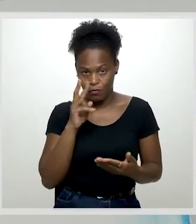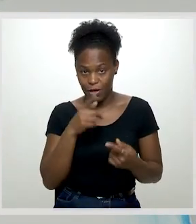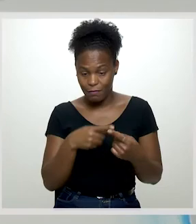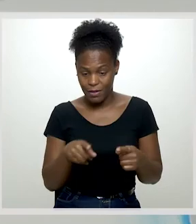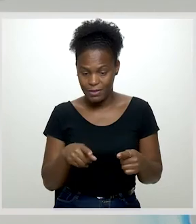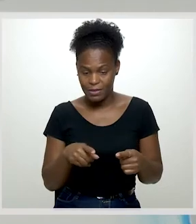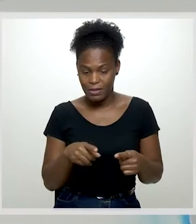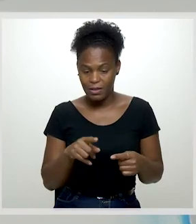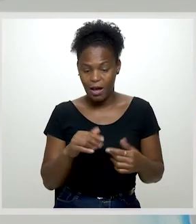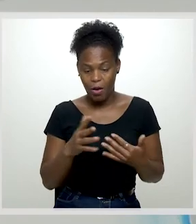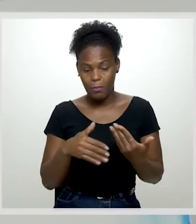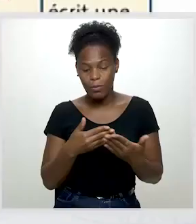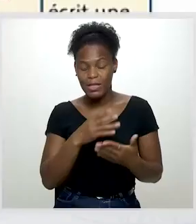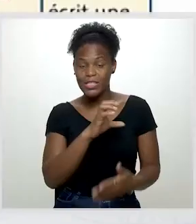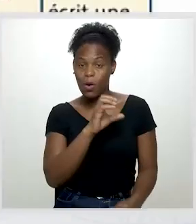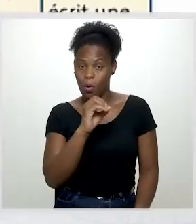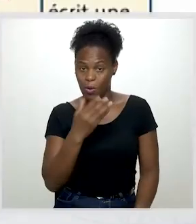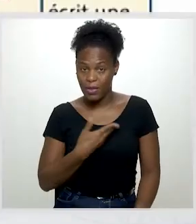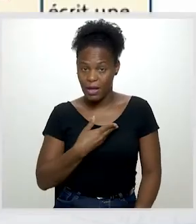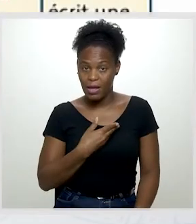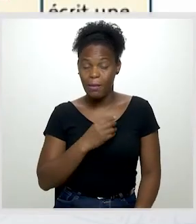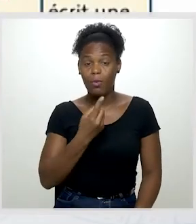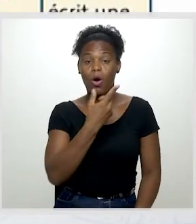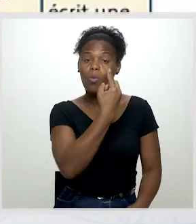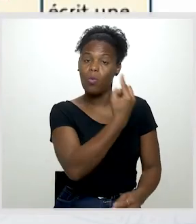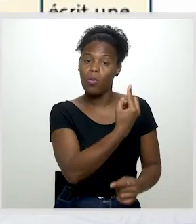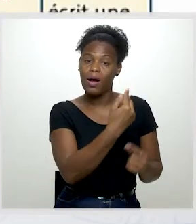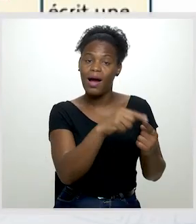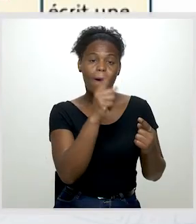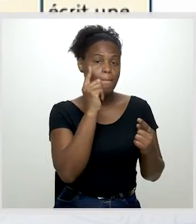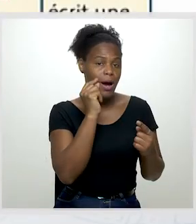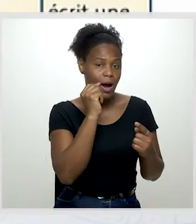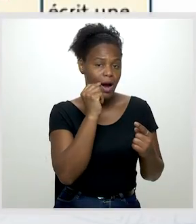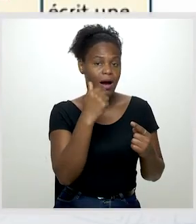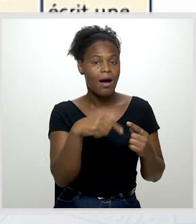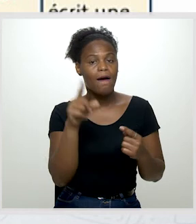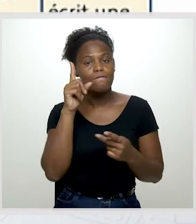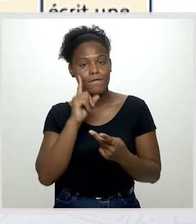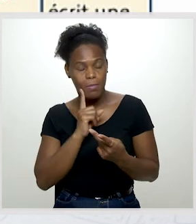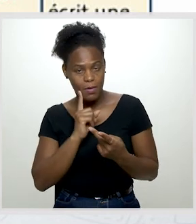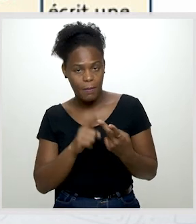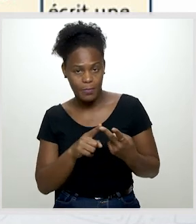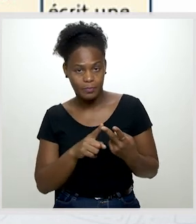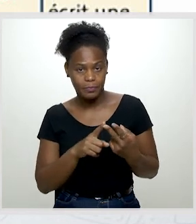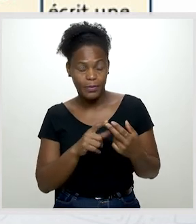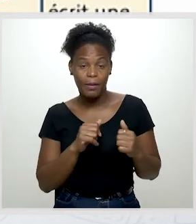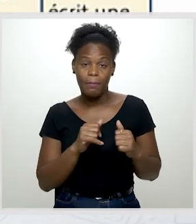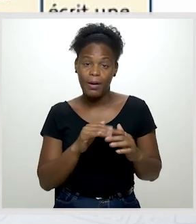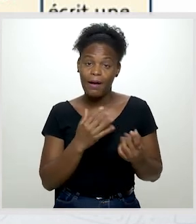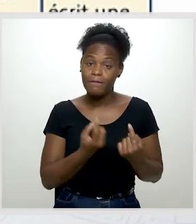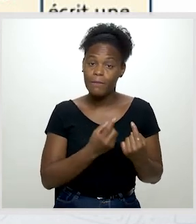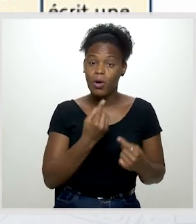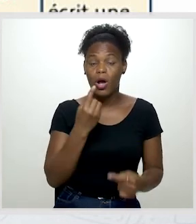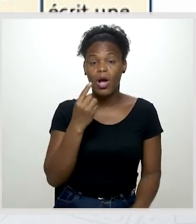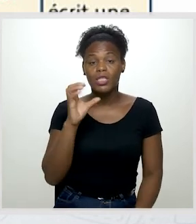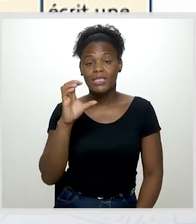Voilà, tu as vu la différence. Alors que pour les pronoms COD, pour le singulier, nous avons le masculin, nous avons le féminin. Par